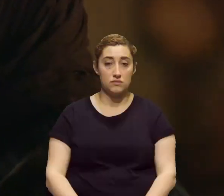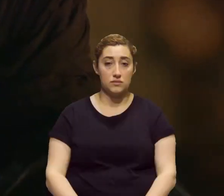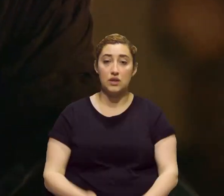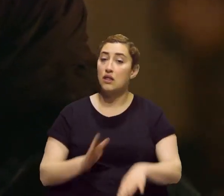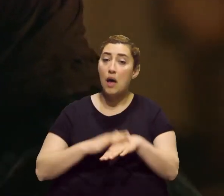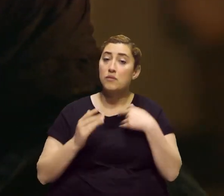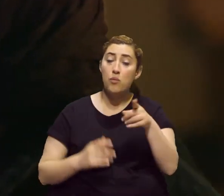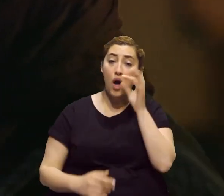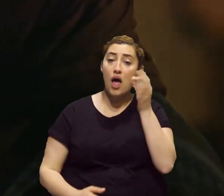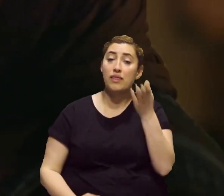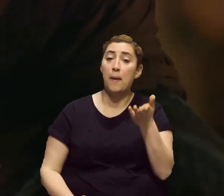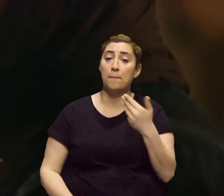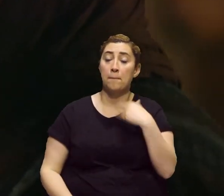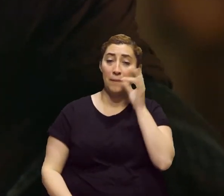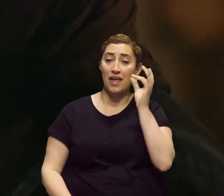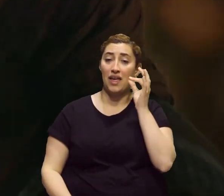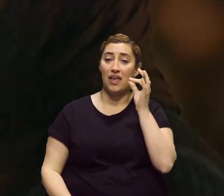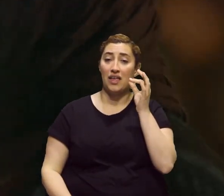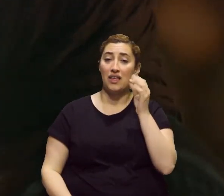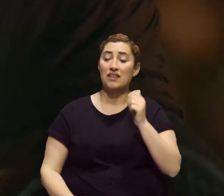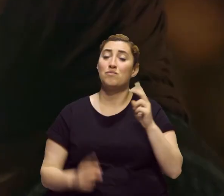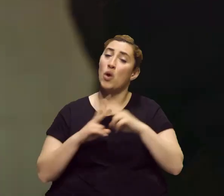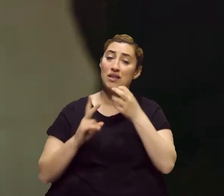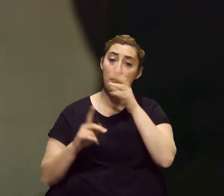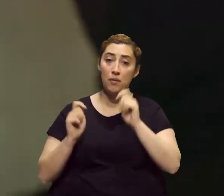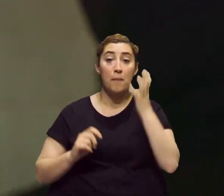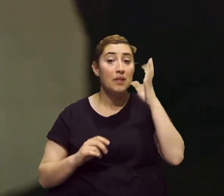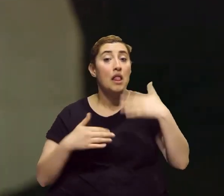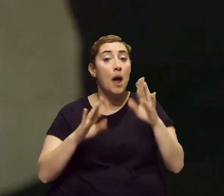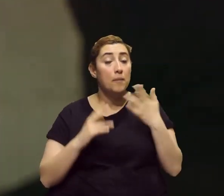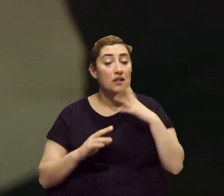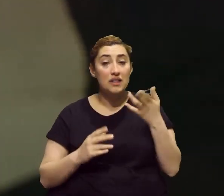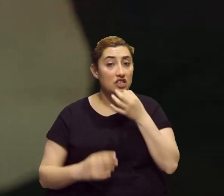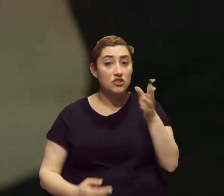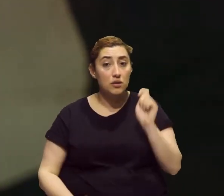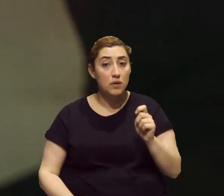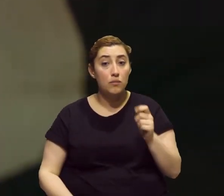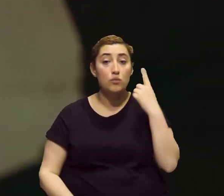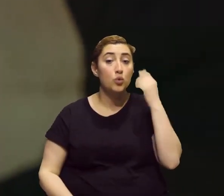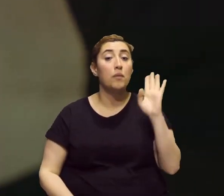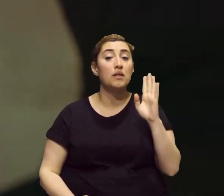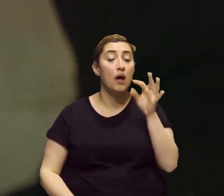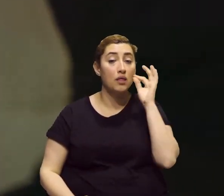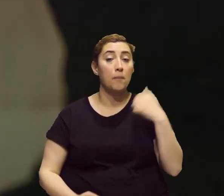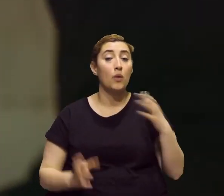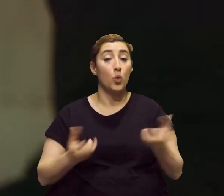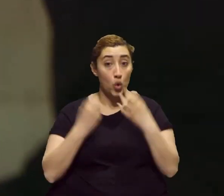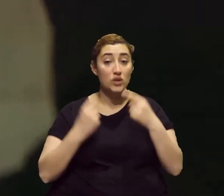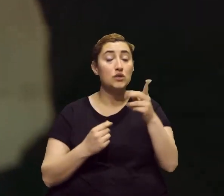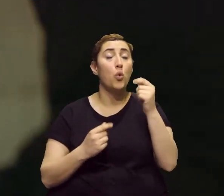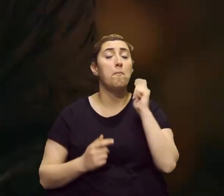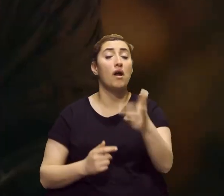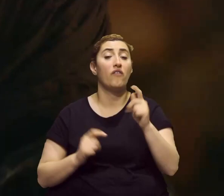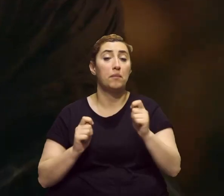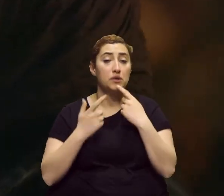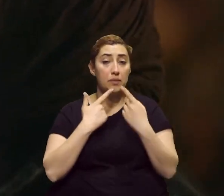Ne yapacağız biz bu adamla bey? Sabitlere haber verelim. Deli olma hanım, ne ihbarı? Duymadın mı? Herif beni kurtarırsanız size çok